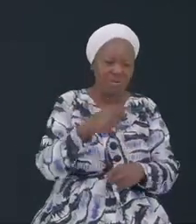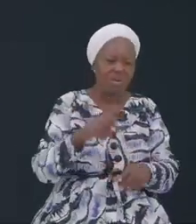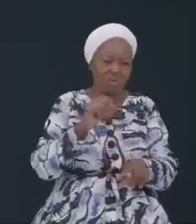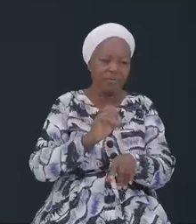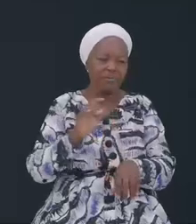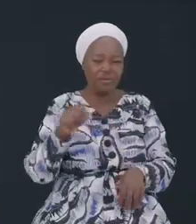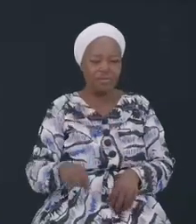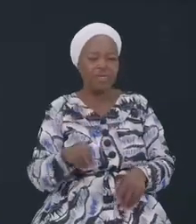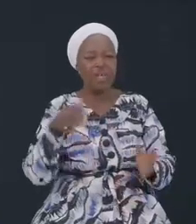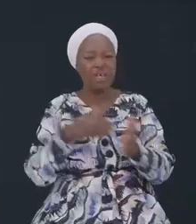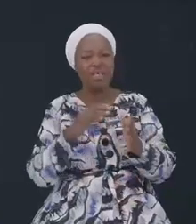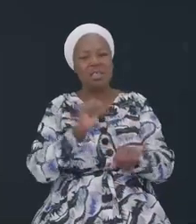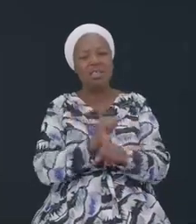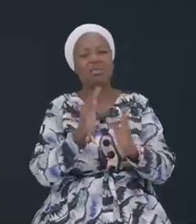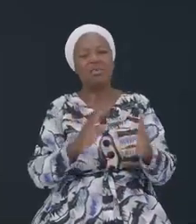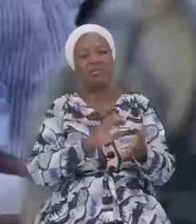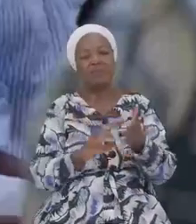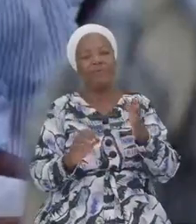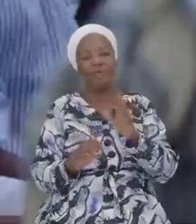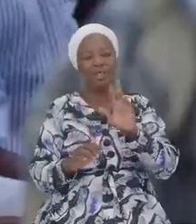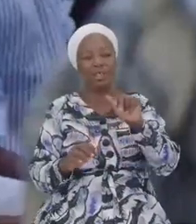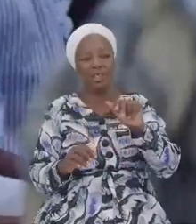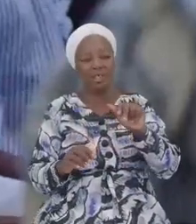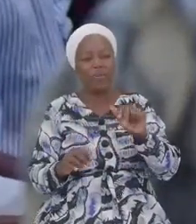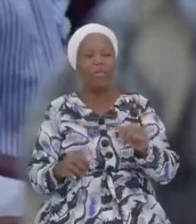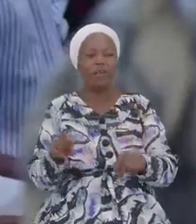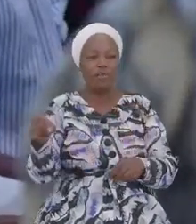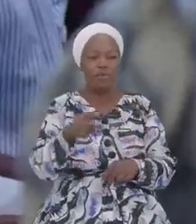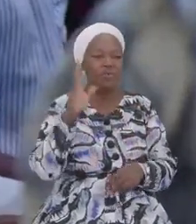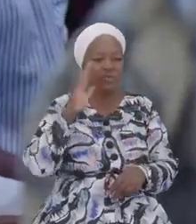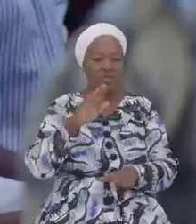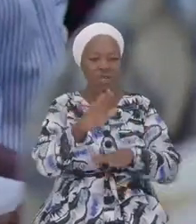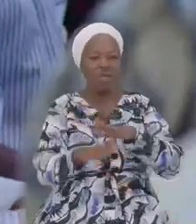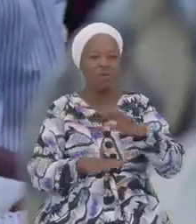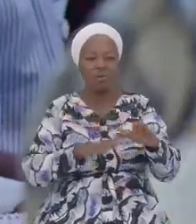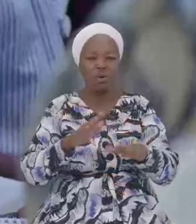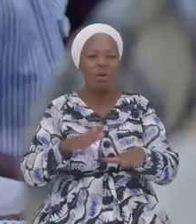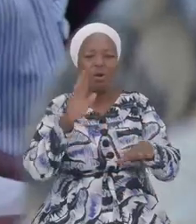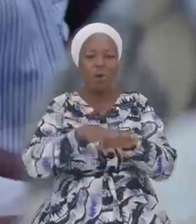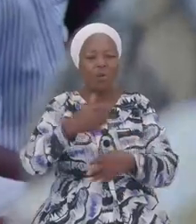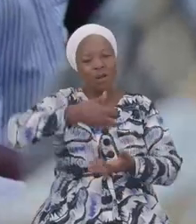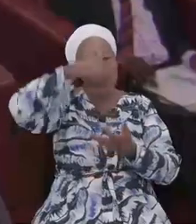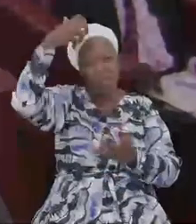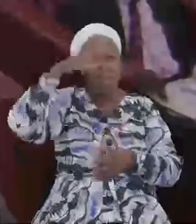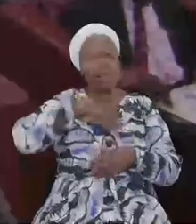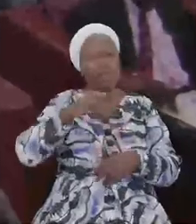pierre. Verset 13. Si tu marcheras sur le lion et sur l'aspic,